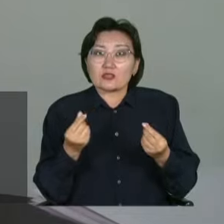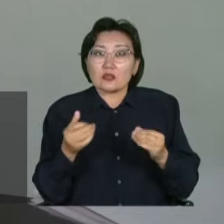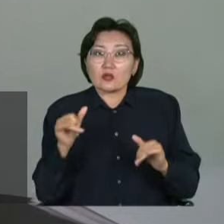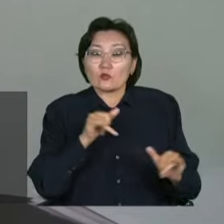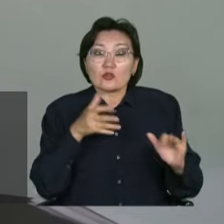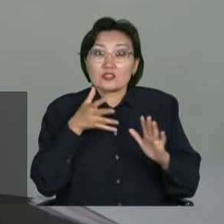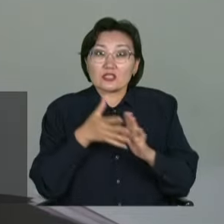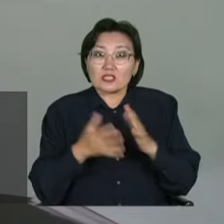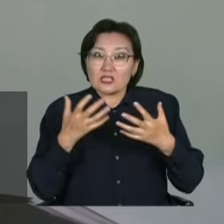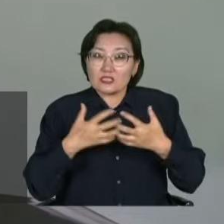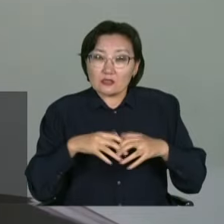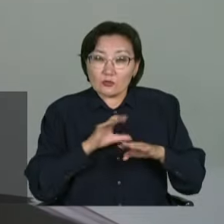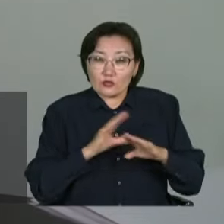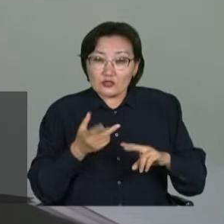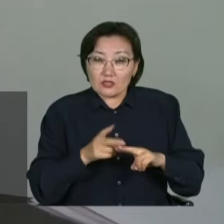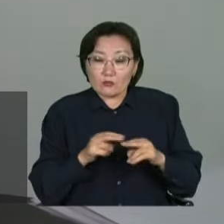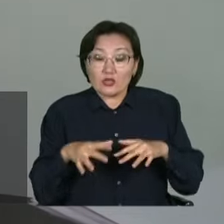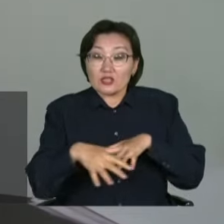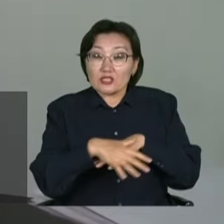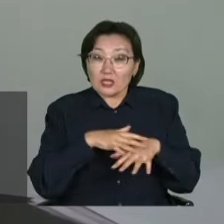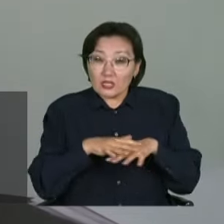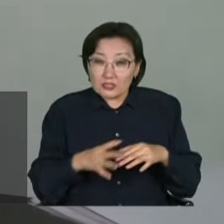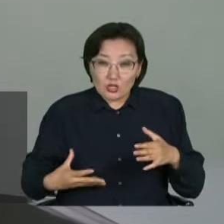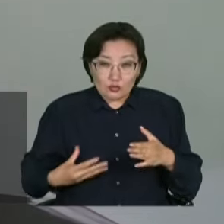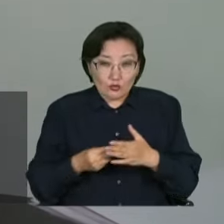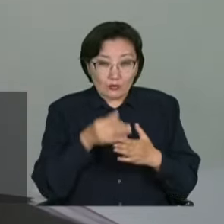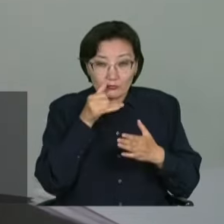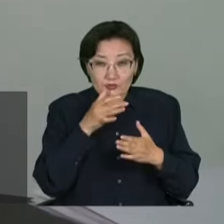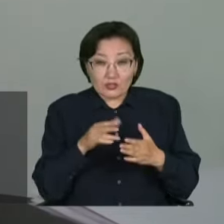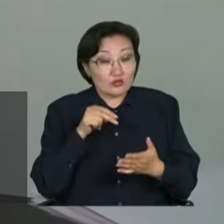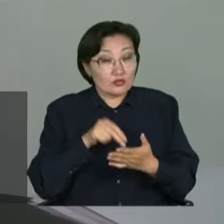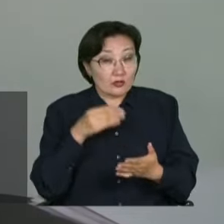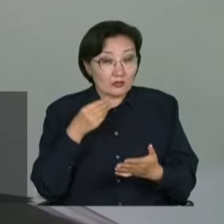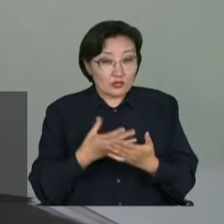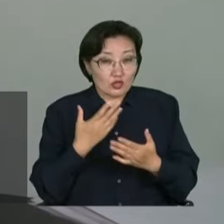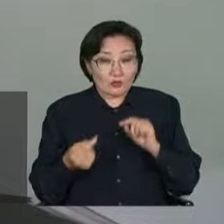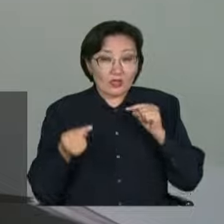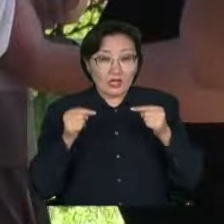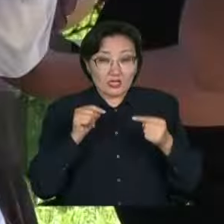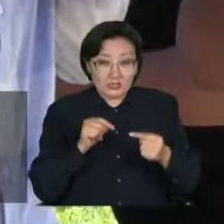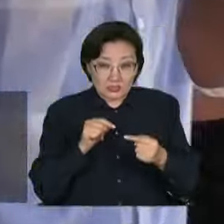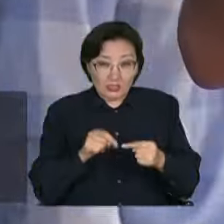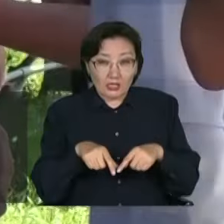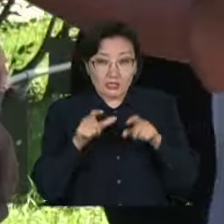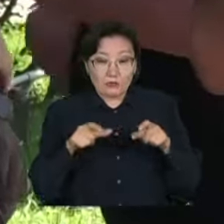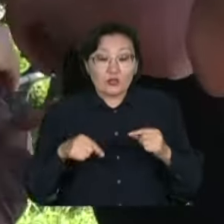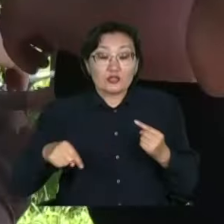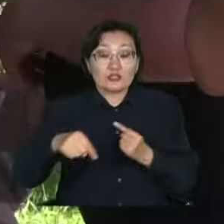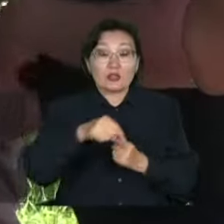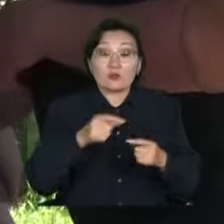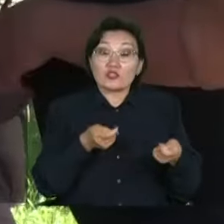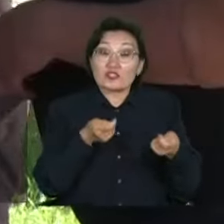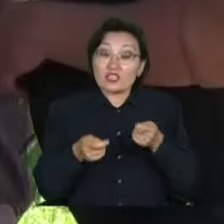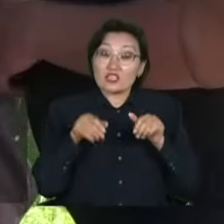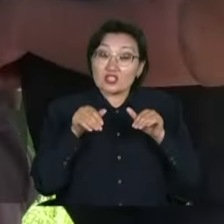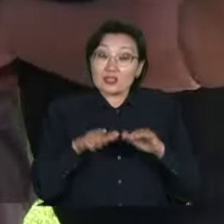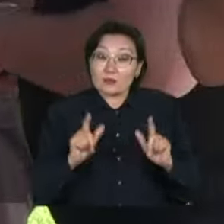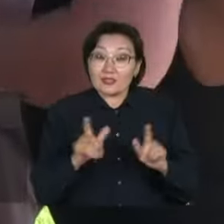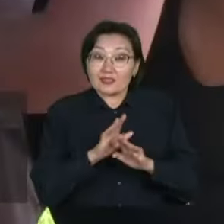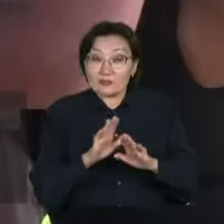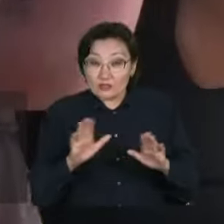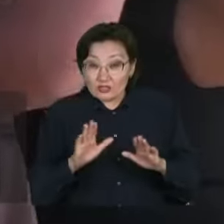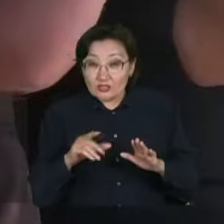дегенде есеп болмады. Бұл соманы халықтың қалтасы көтермейді. Олар бағаның көтерілуіне қарсы шығып жатыр. Кәсіпкерлер шенеуніктердің шешімімен